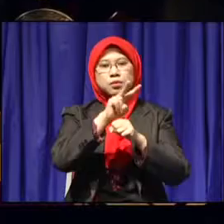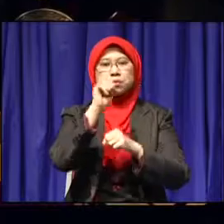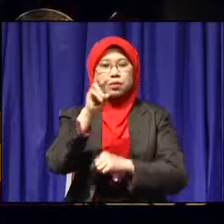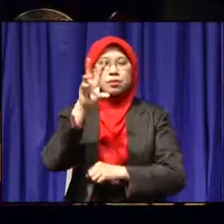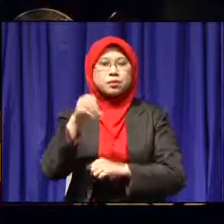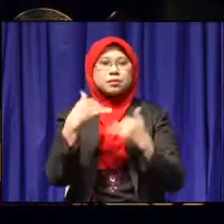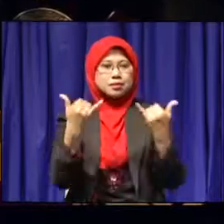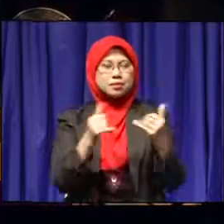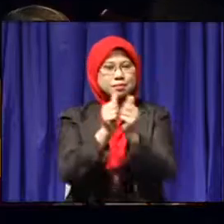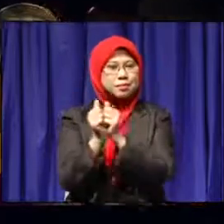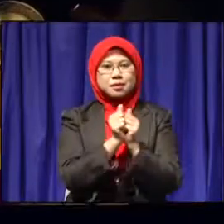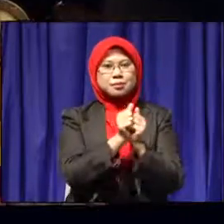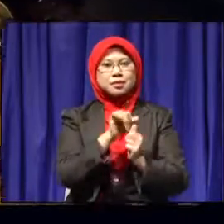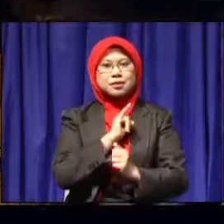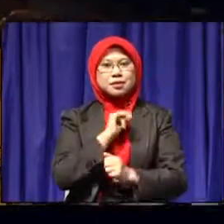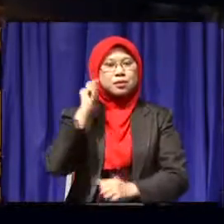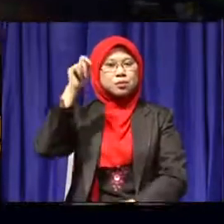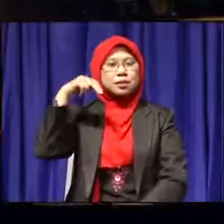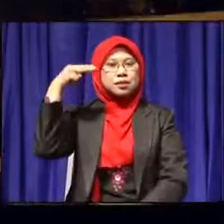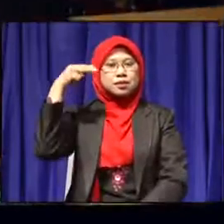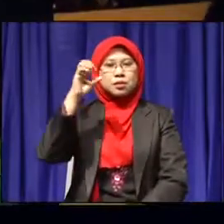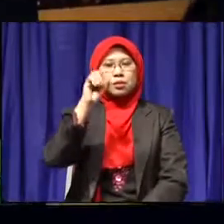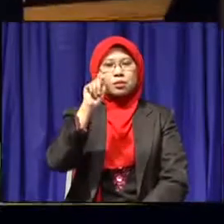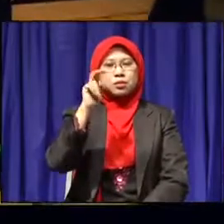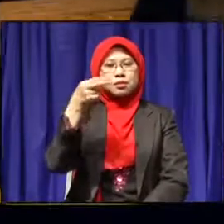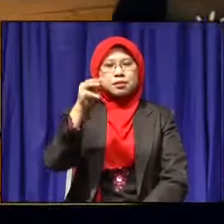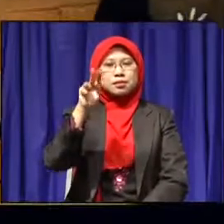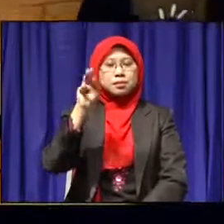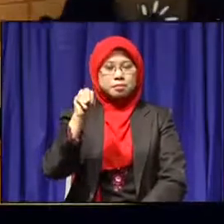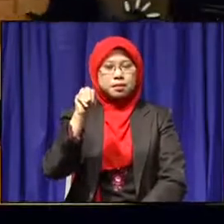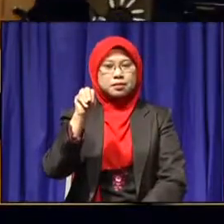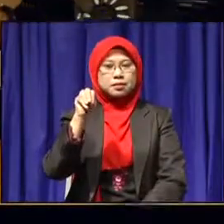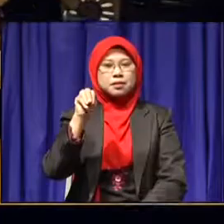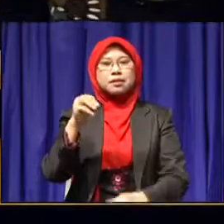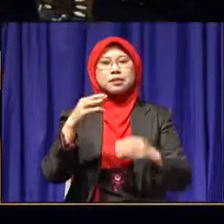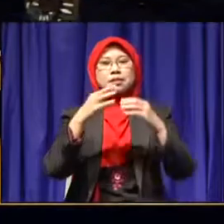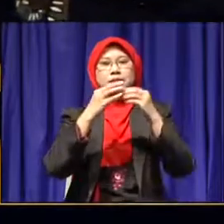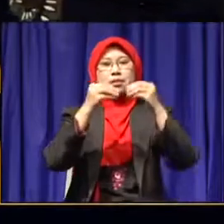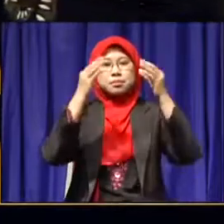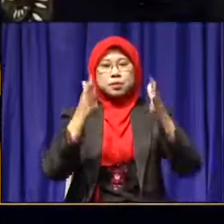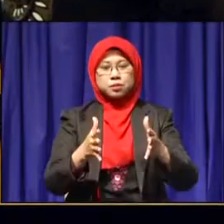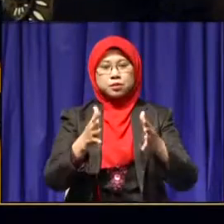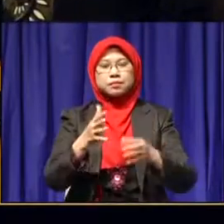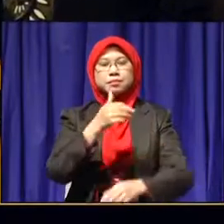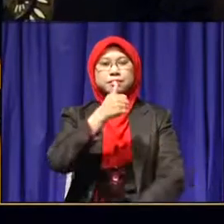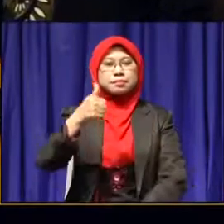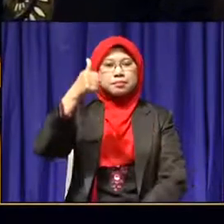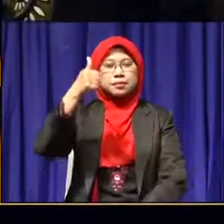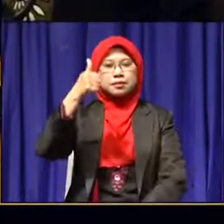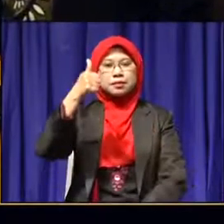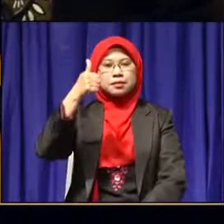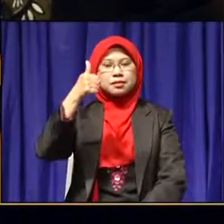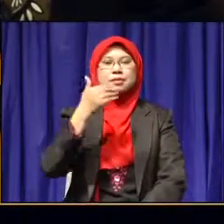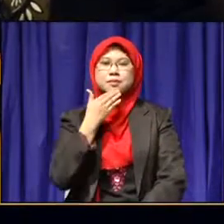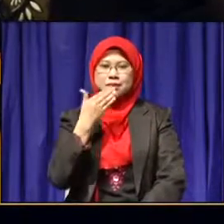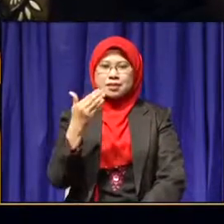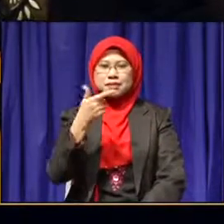dan kini bersama saya elah Tuan Haji Ahmad Hasyim salah seorang pengetua di saraswati.pdf Makasih yaitu Haji